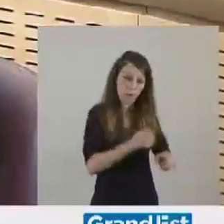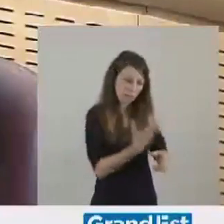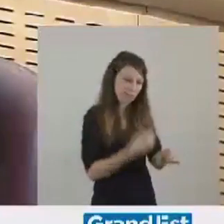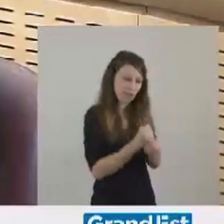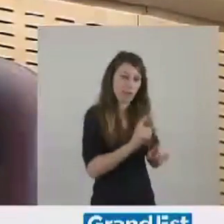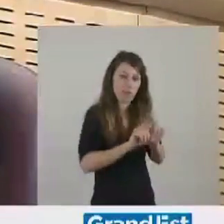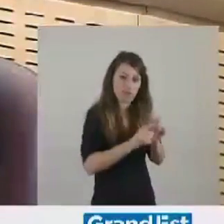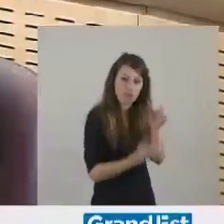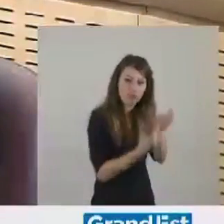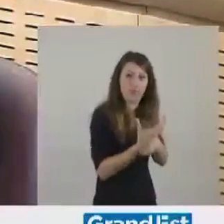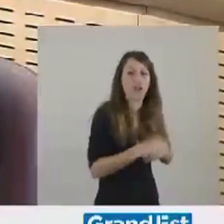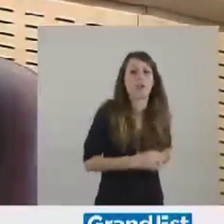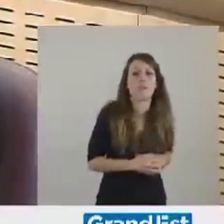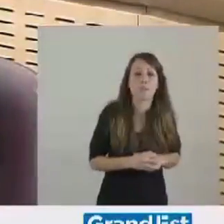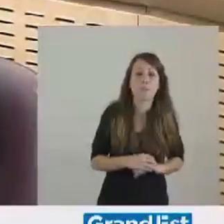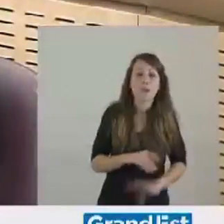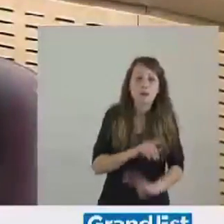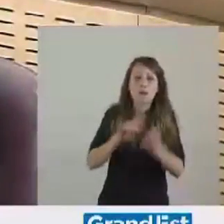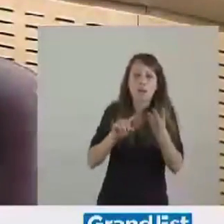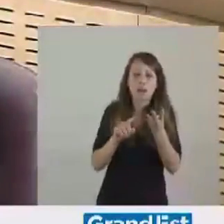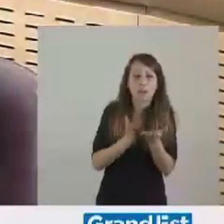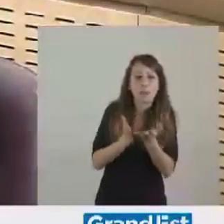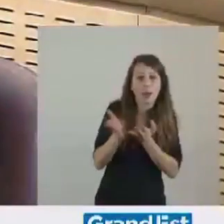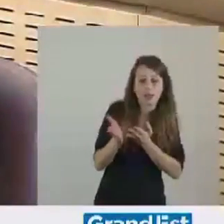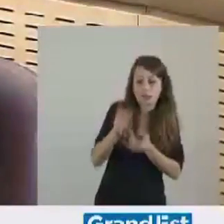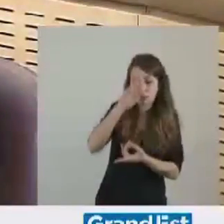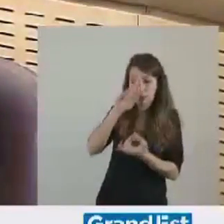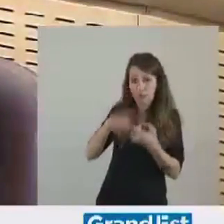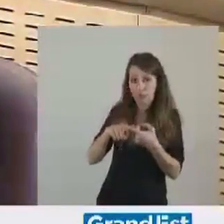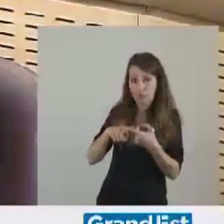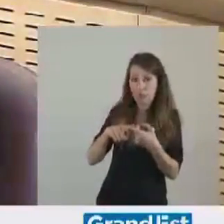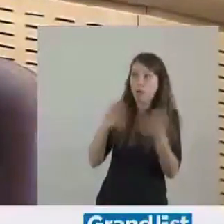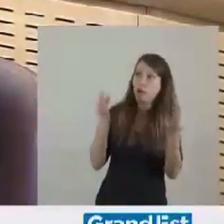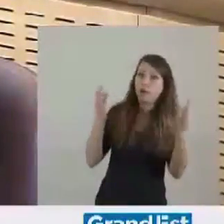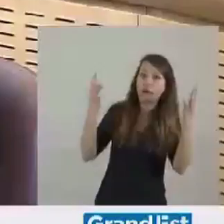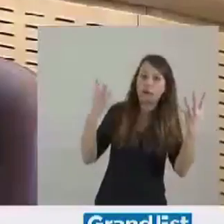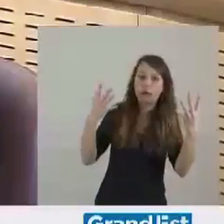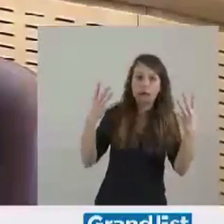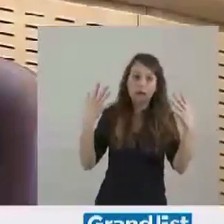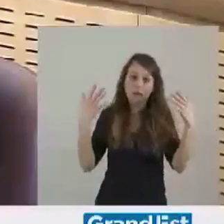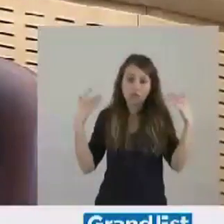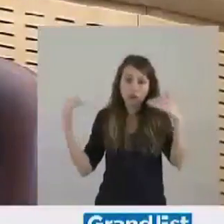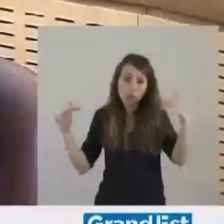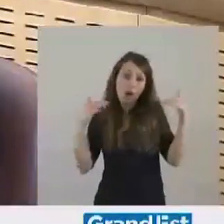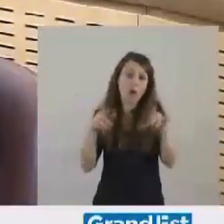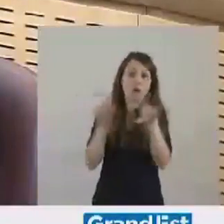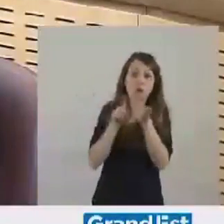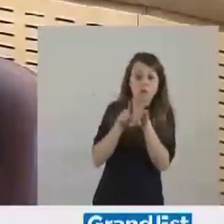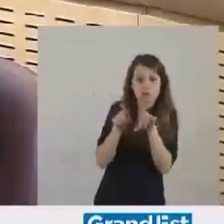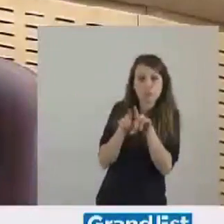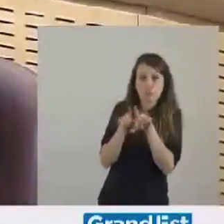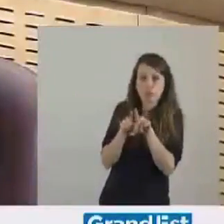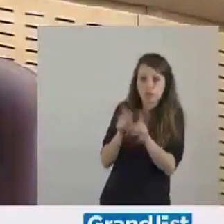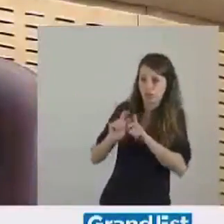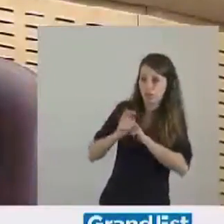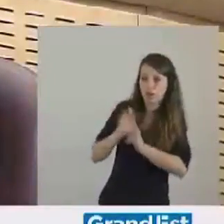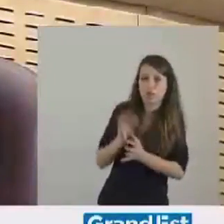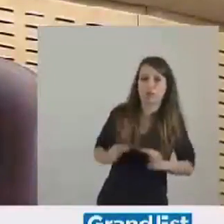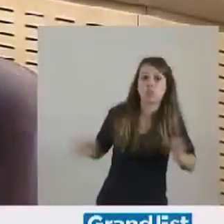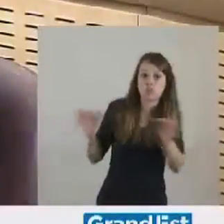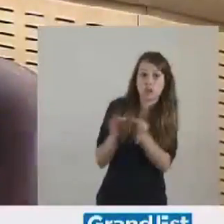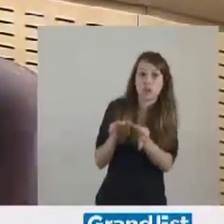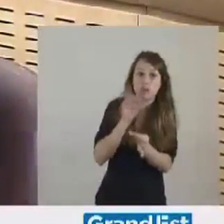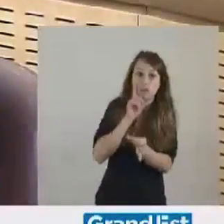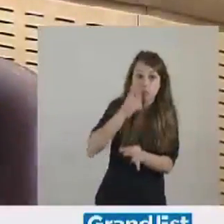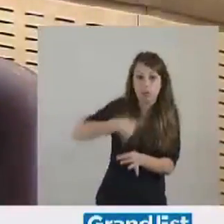quatrième et dernier axe concerne le climat et les démarches territoriales nous pouvons nous féliciter de la naissance de